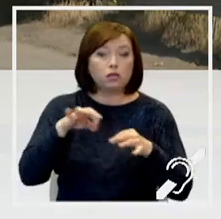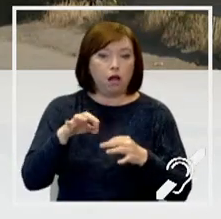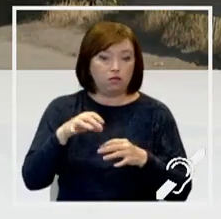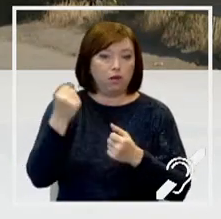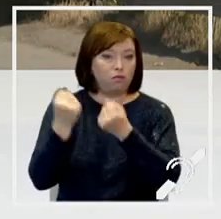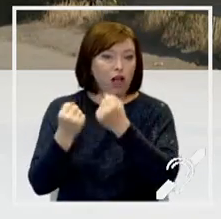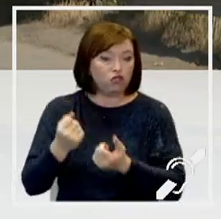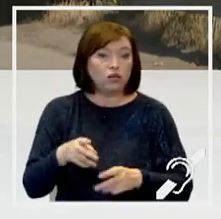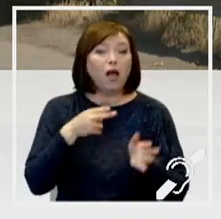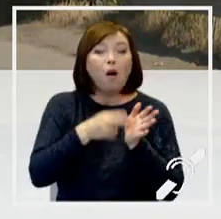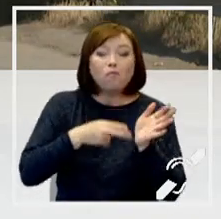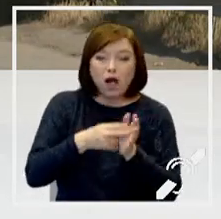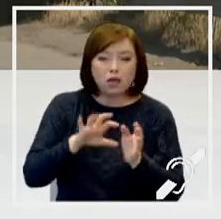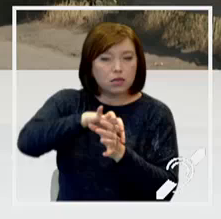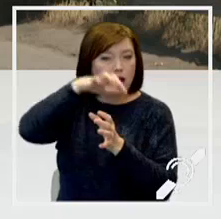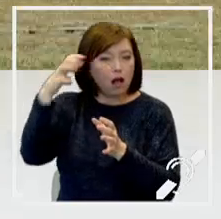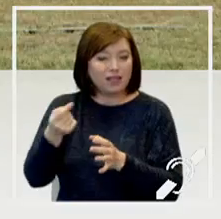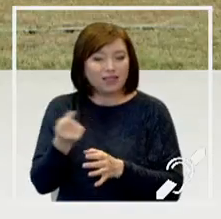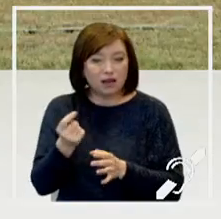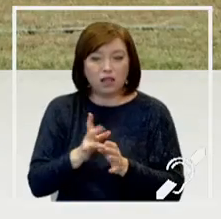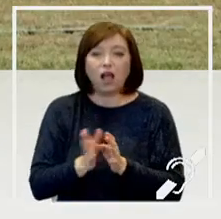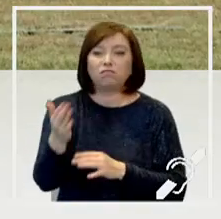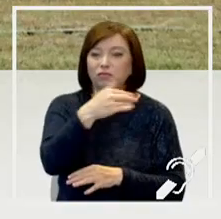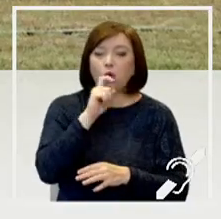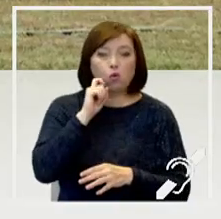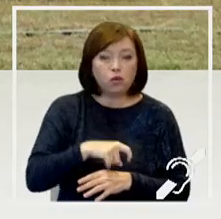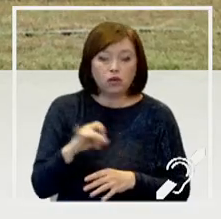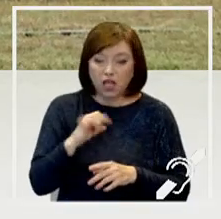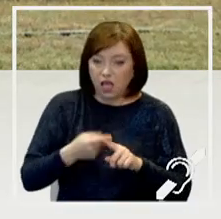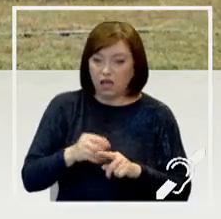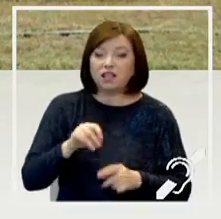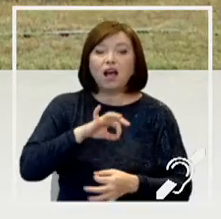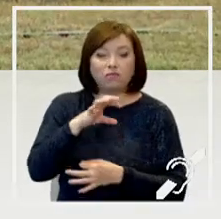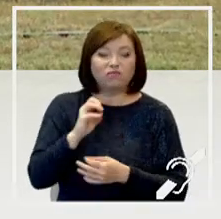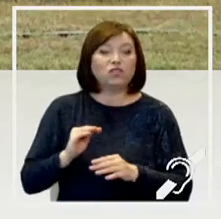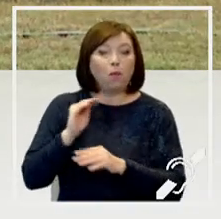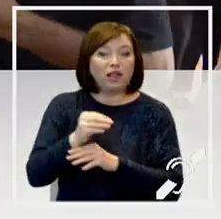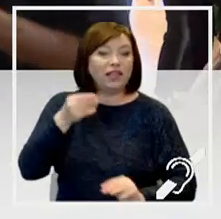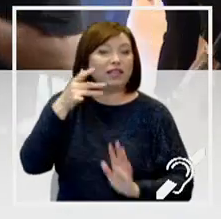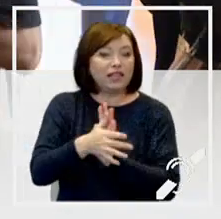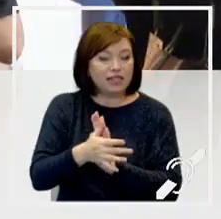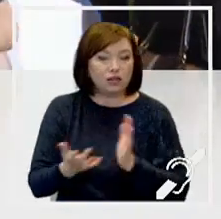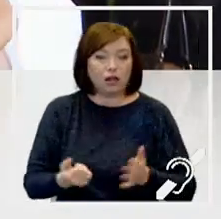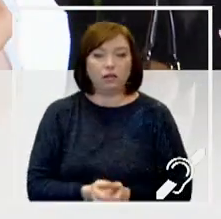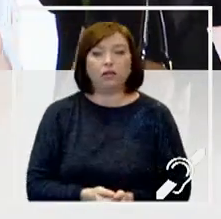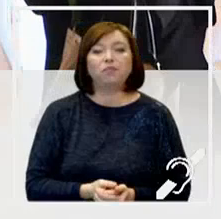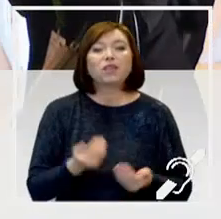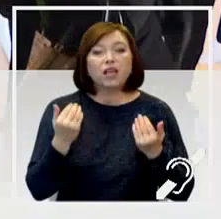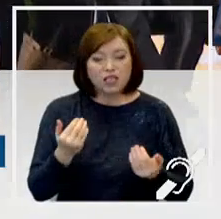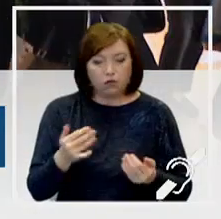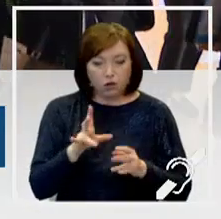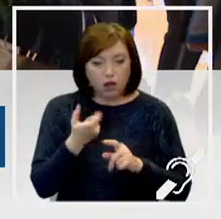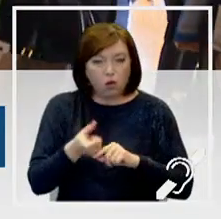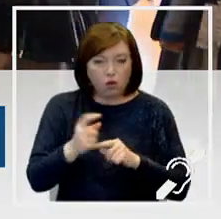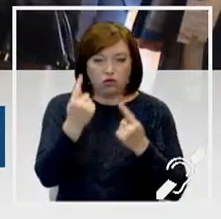rutier. Trenurile încărcate cu cereale ocolesc prin Ucraina, iar asta implică cheltuieli și riscuri suplimentare. Astăzi se face o roată